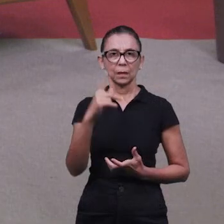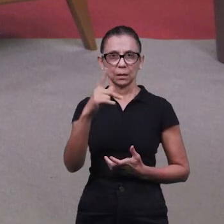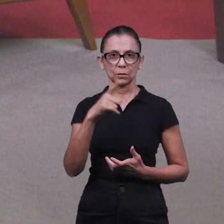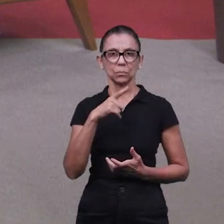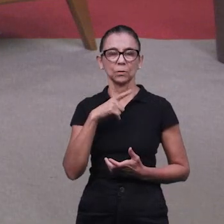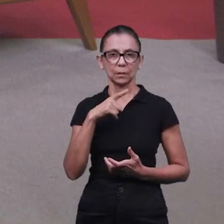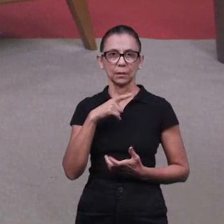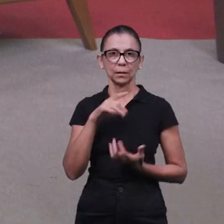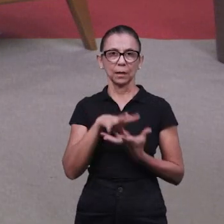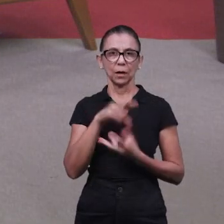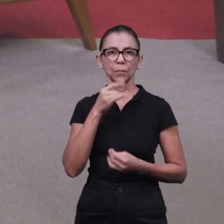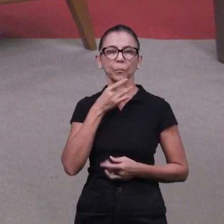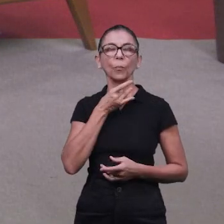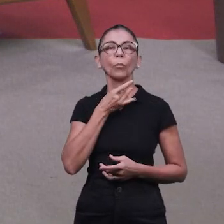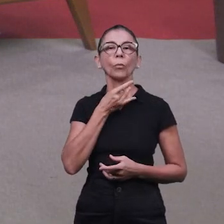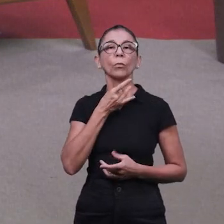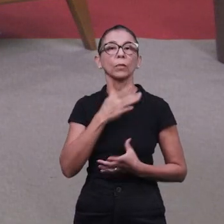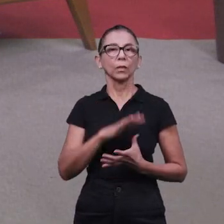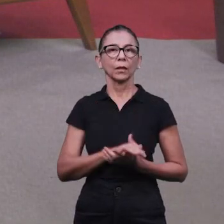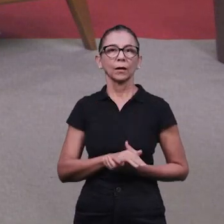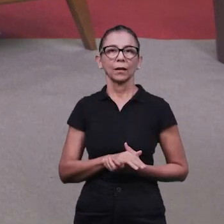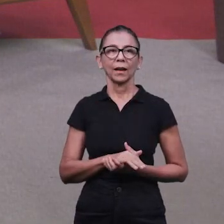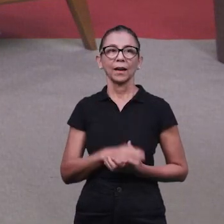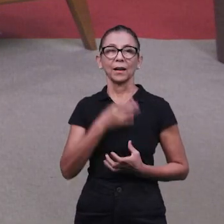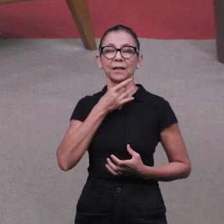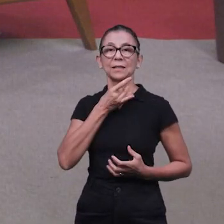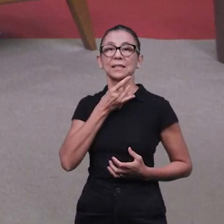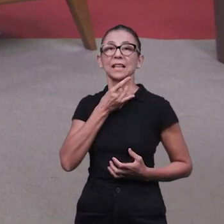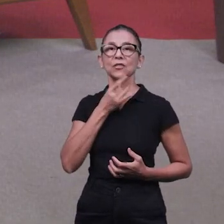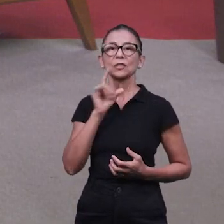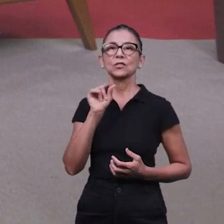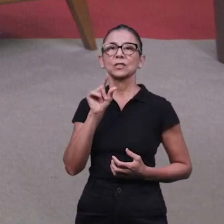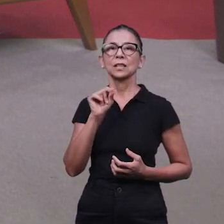mais le psalmiste complète. Le Dieu vivant.